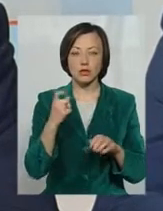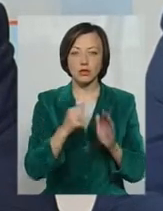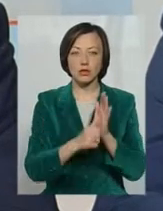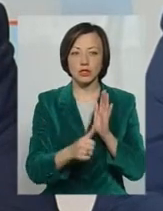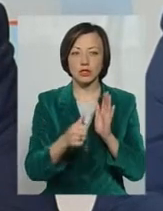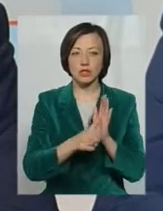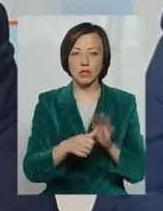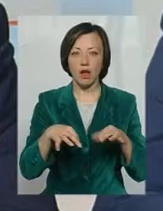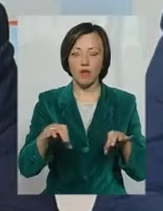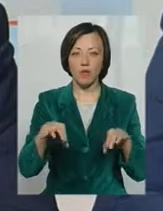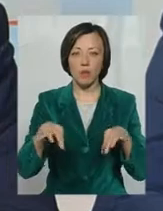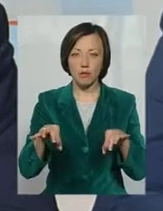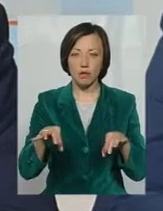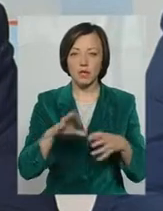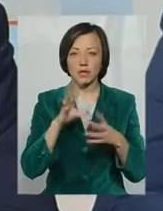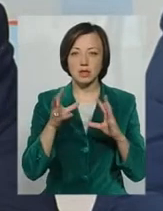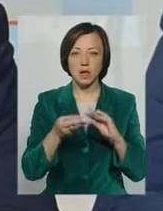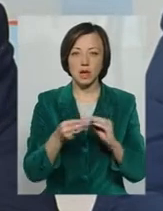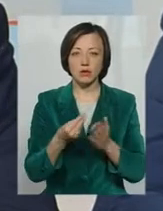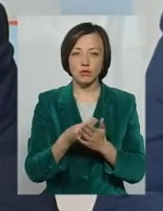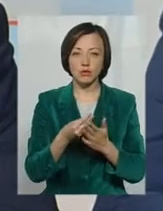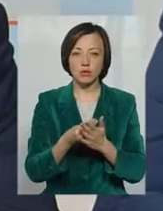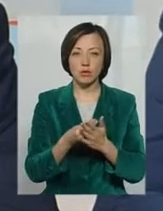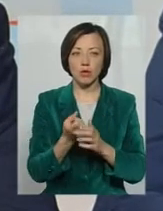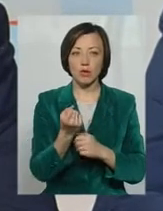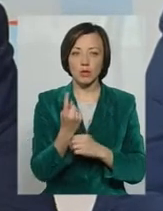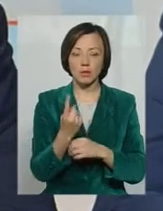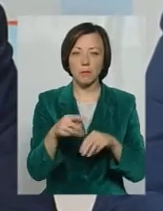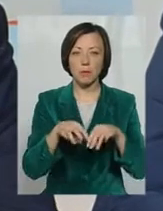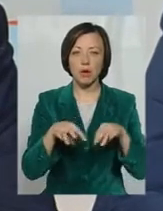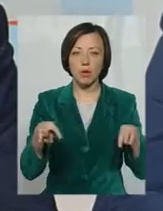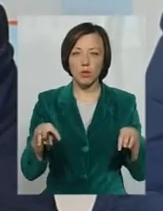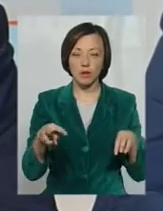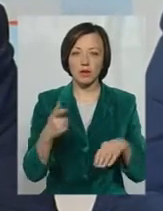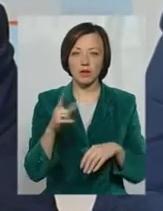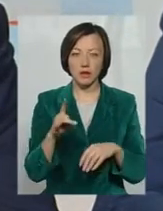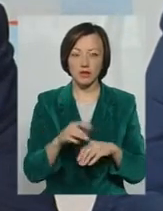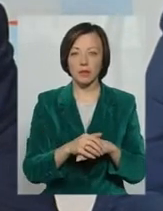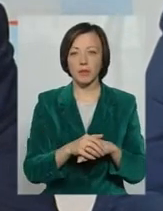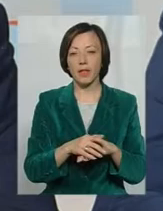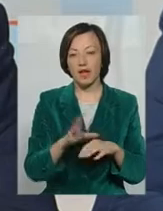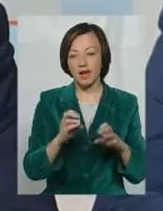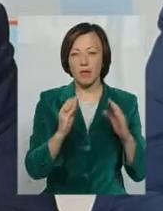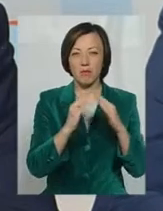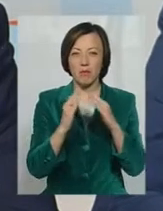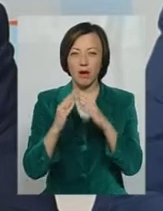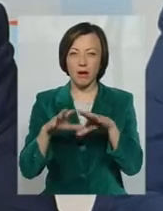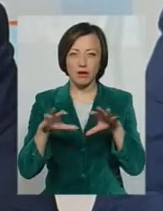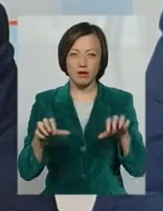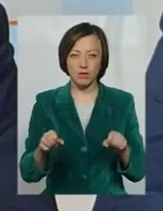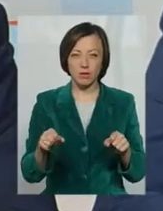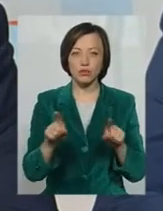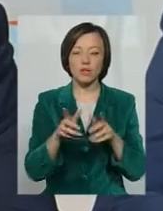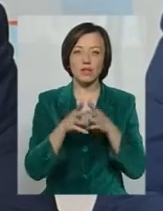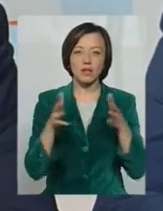166 автомобілів на загальну суму більше 11 мільйонів гривень. Поряд з тим, нерухомого майна таких великих активів, да,